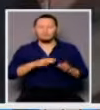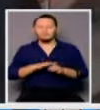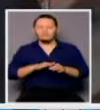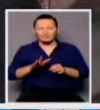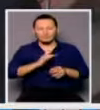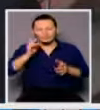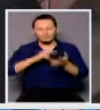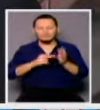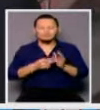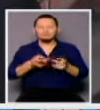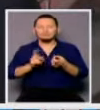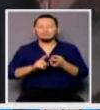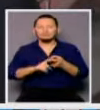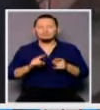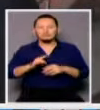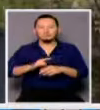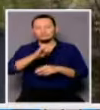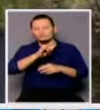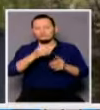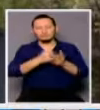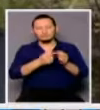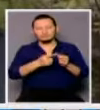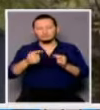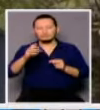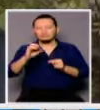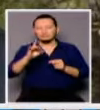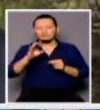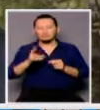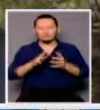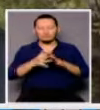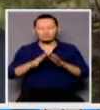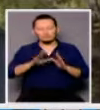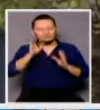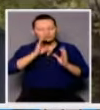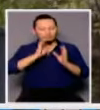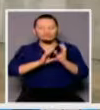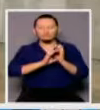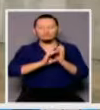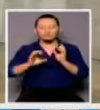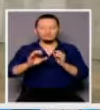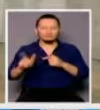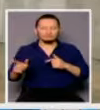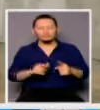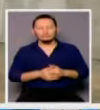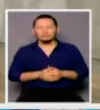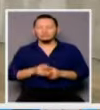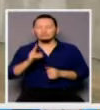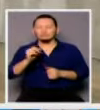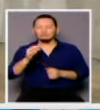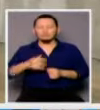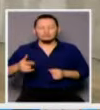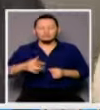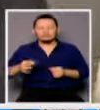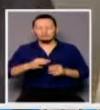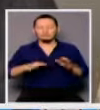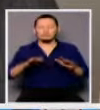Жоба шеңберінде әуежай трассасынан бастап Сарыөзек ауылына дейін су құбырын тарту көзделіп отыр. Атырау облысында 164 елді